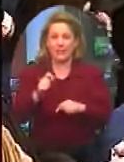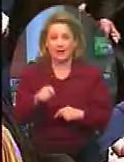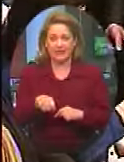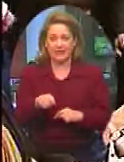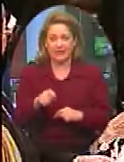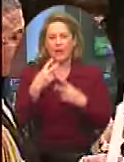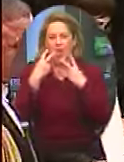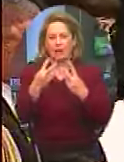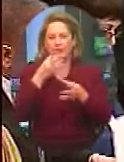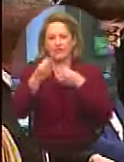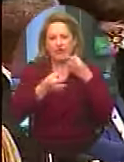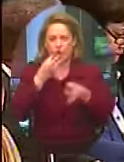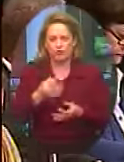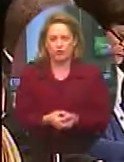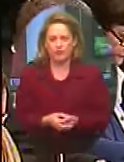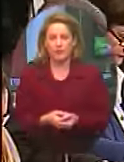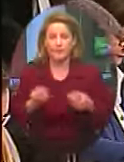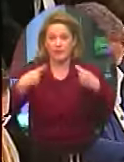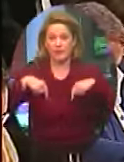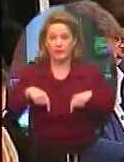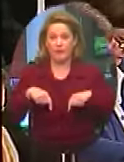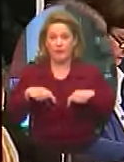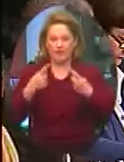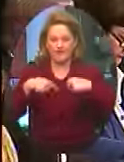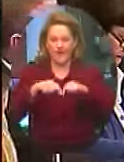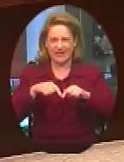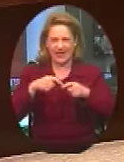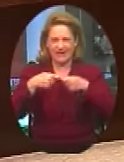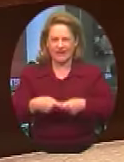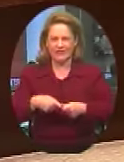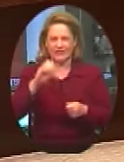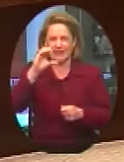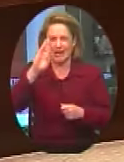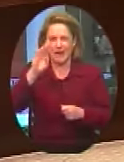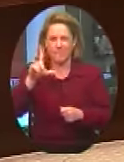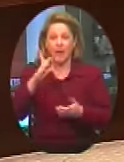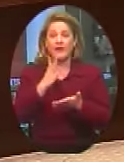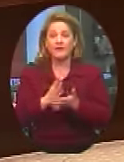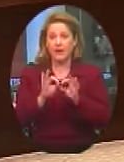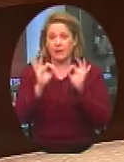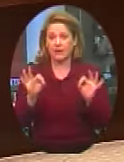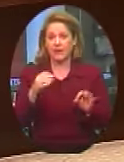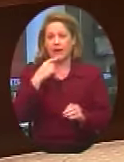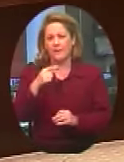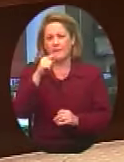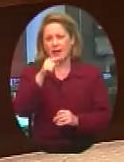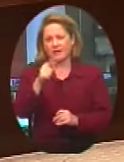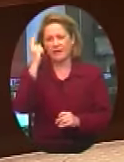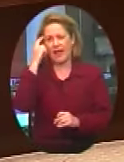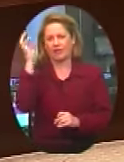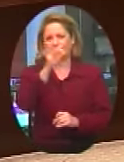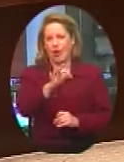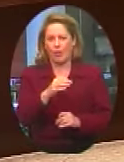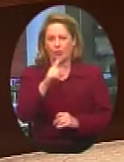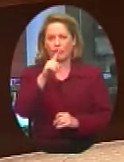על שאלות. יושב ראש הוועדה, חבר הכנסת איתן כבל, לא הסתיר כבר בפתיחה את דעתו על המתווה. אני אומר בפה